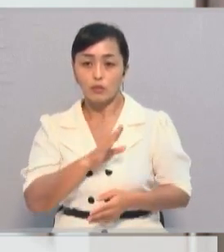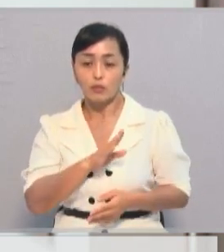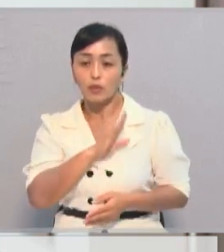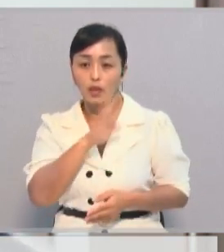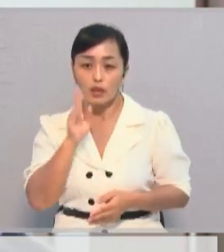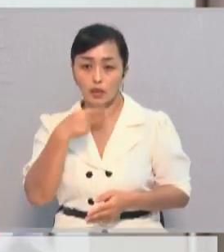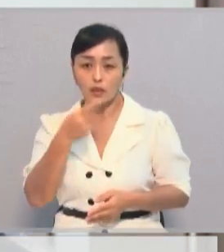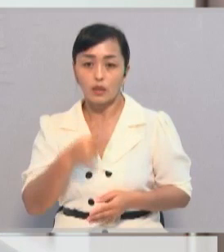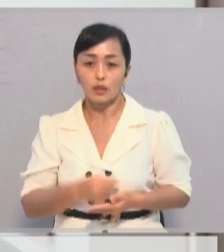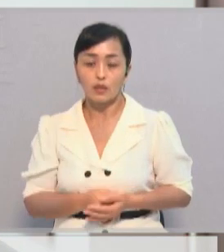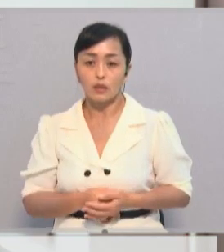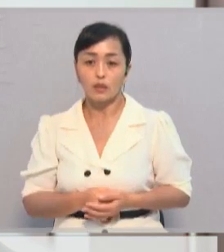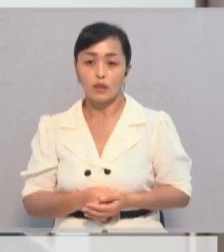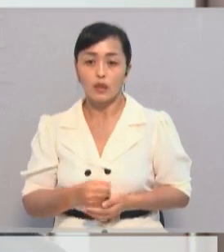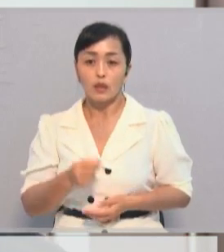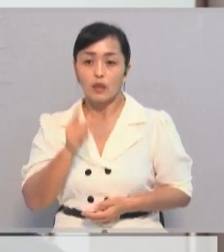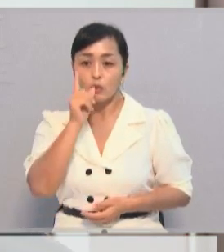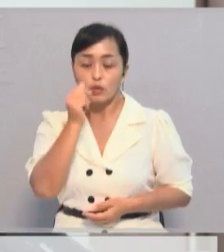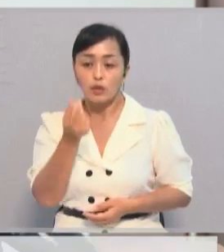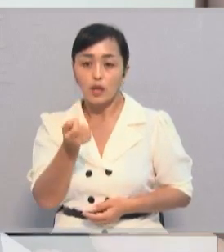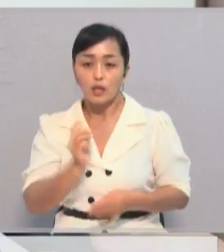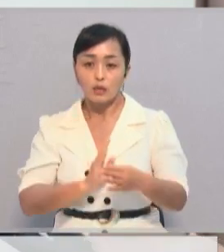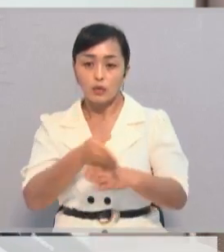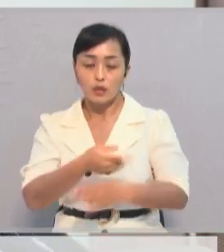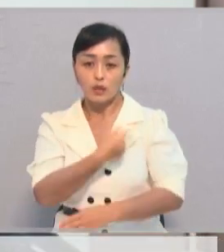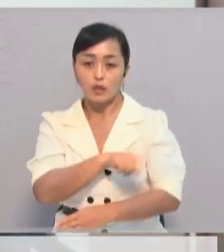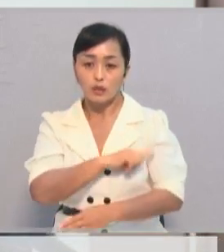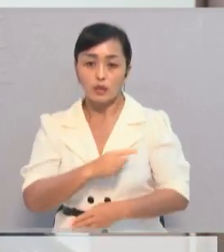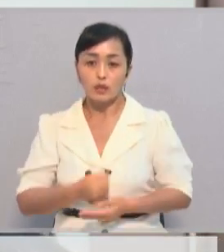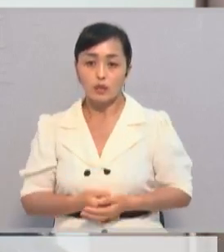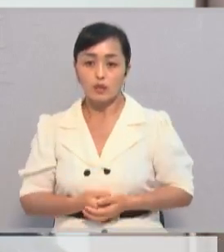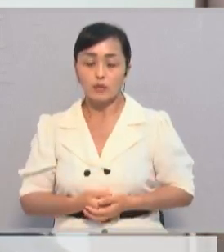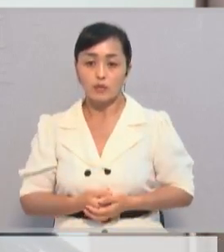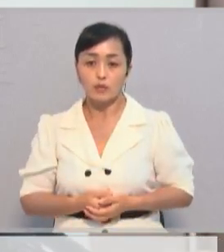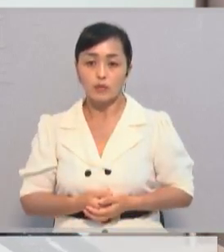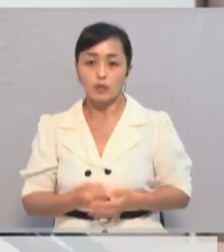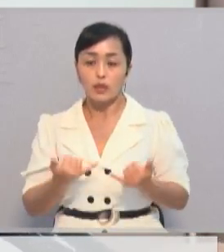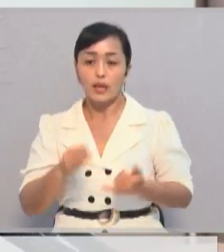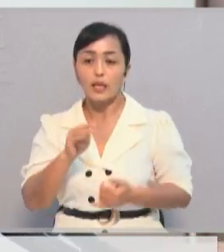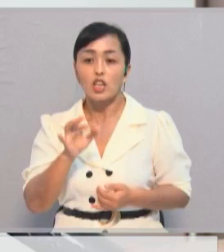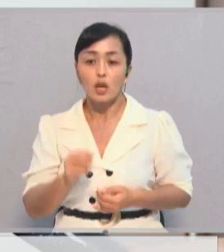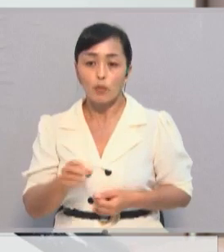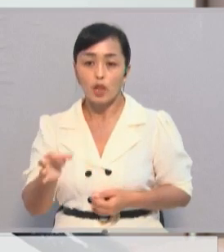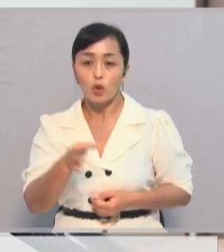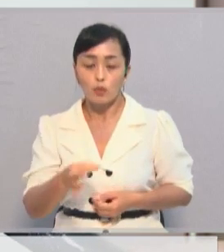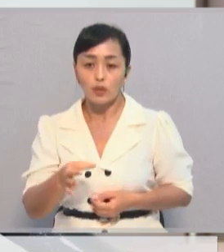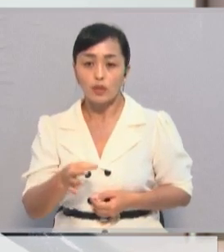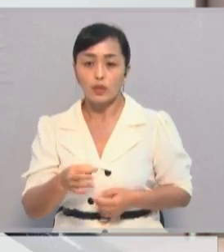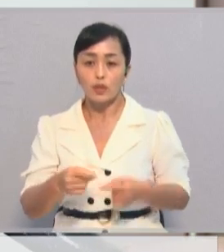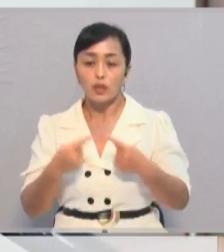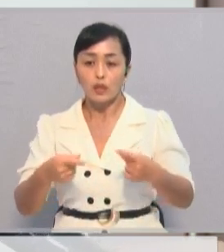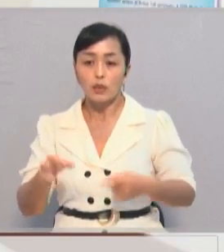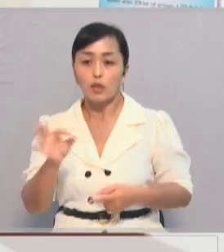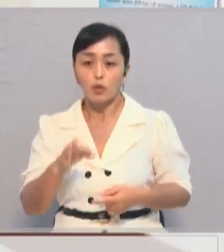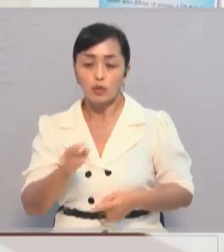жаңағы больницаларға барады, емханаларға барады. Сол жағдаймен біз Жамбыл облысында және Еңбекшіқазы ауданында осыны бастап